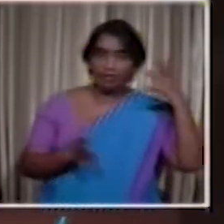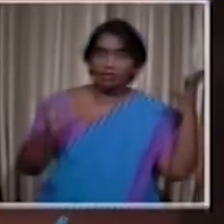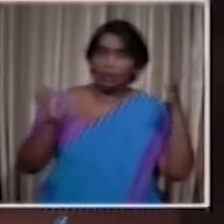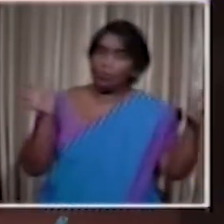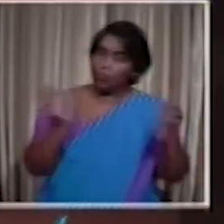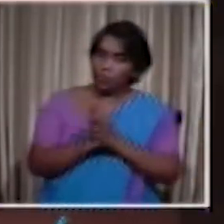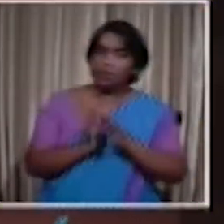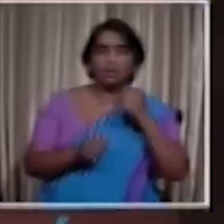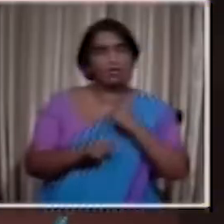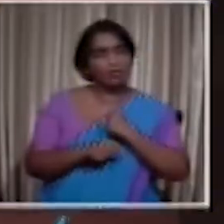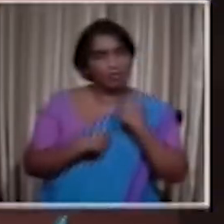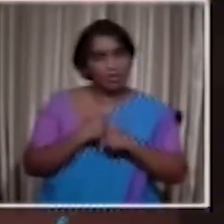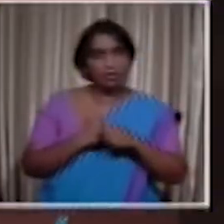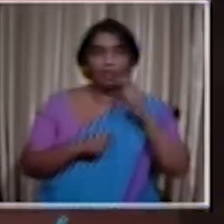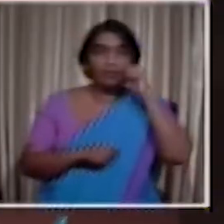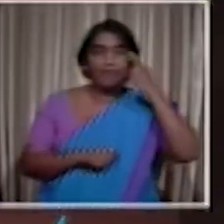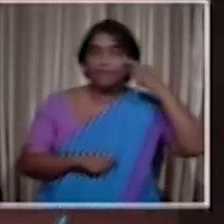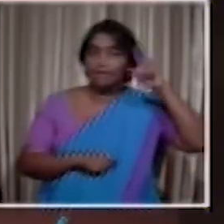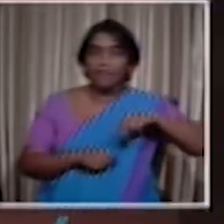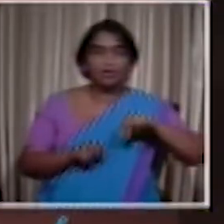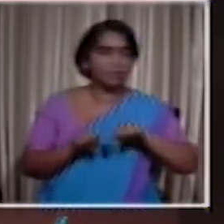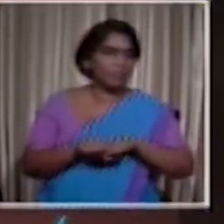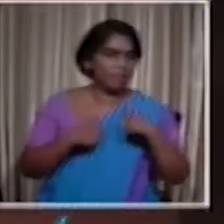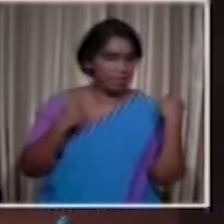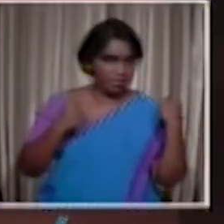पशु जनता विश्वास